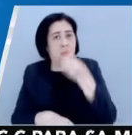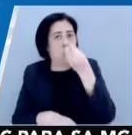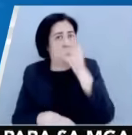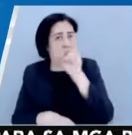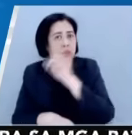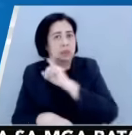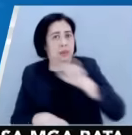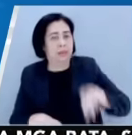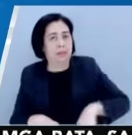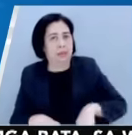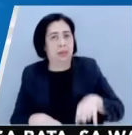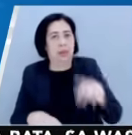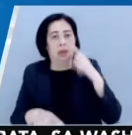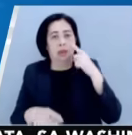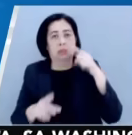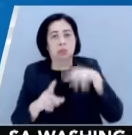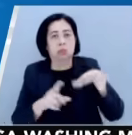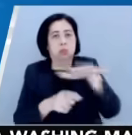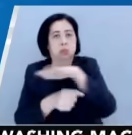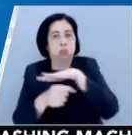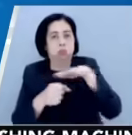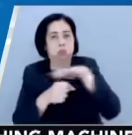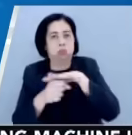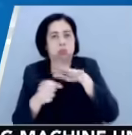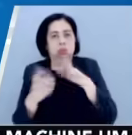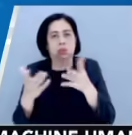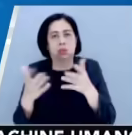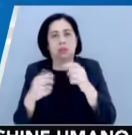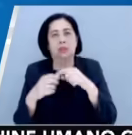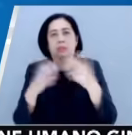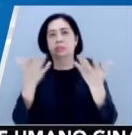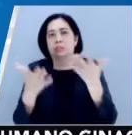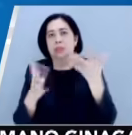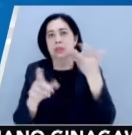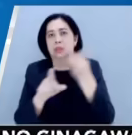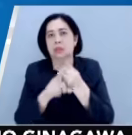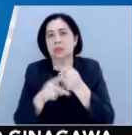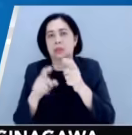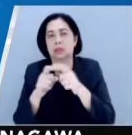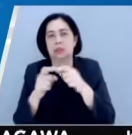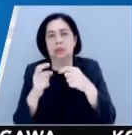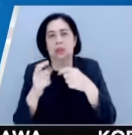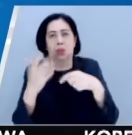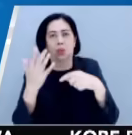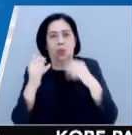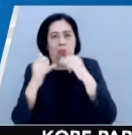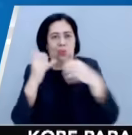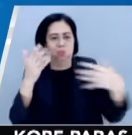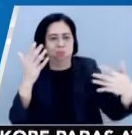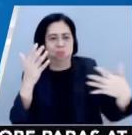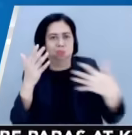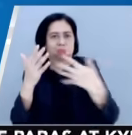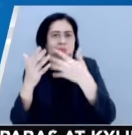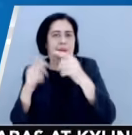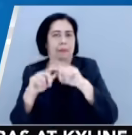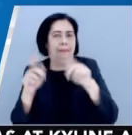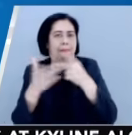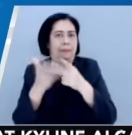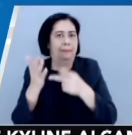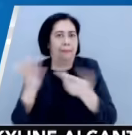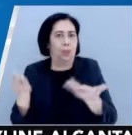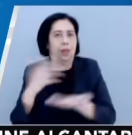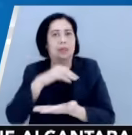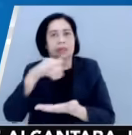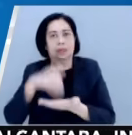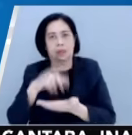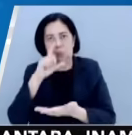of probability o area of uncertainty, maaaring mahagip din ng trough o buntot ng bagyo ang ilang bahagi ng Central Luzon, gaya ng